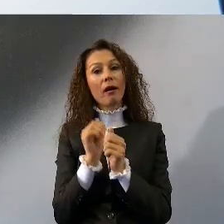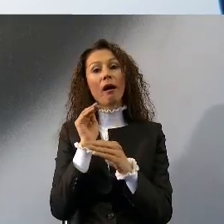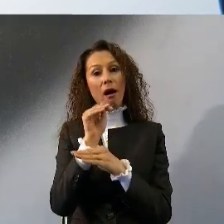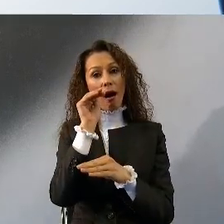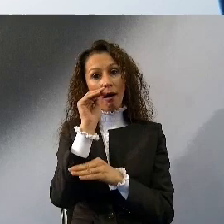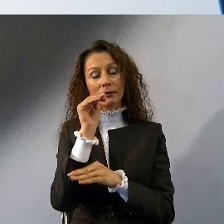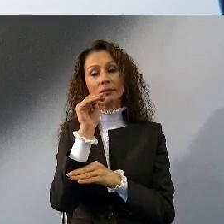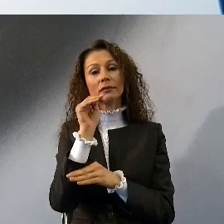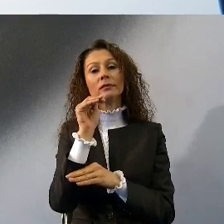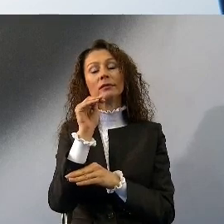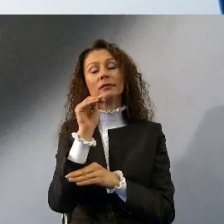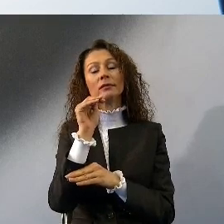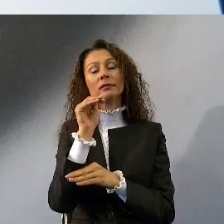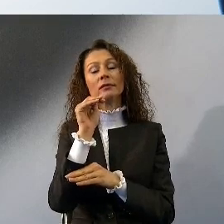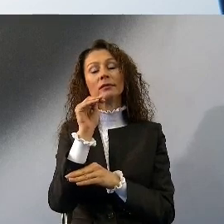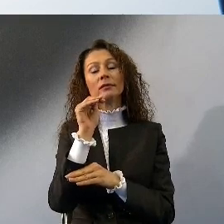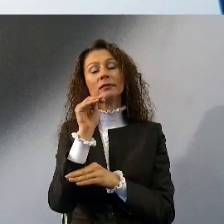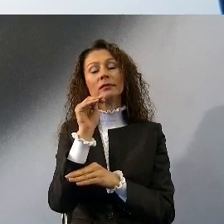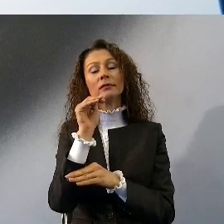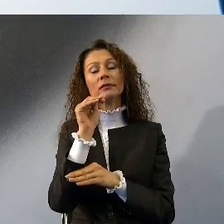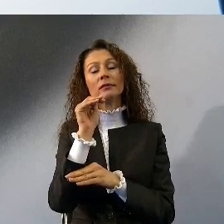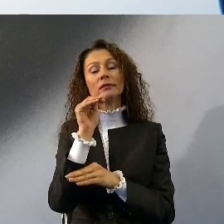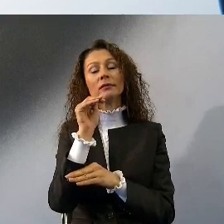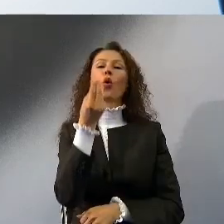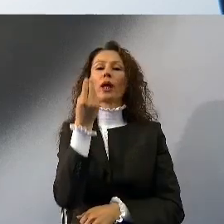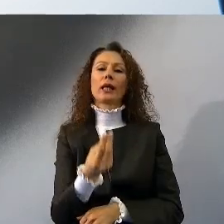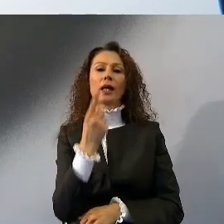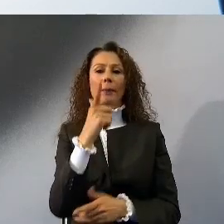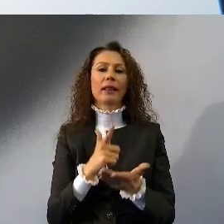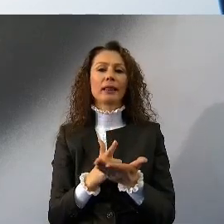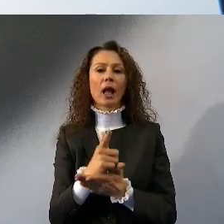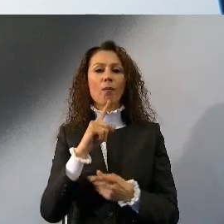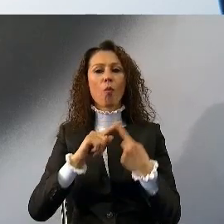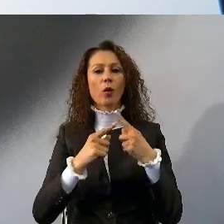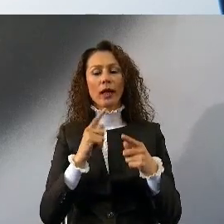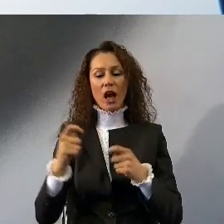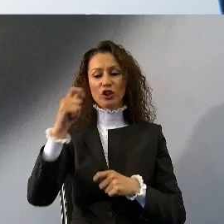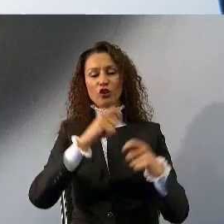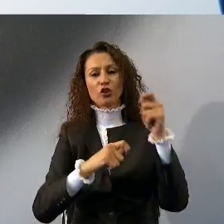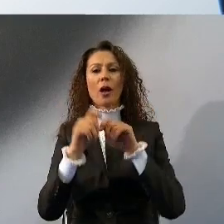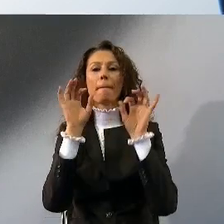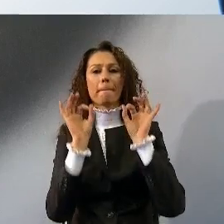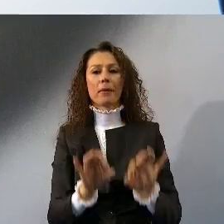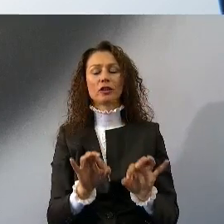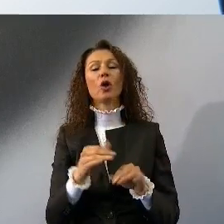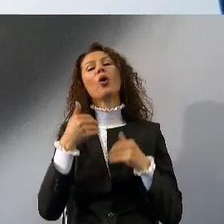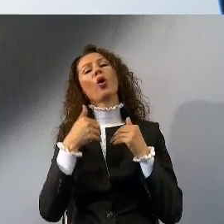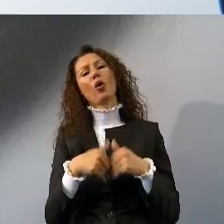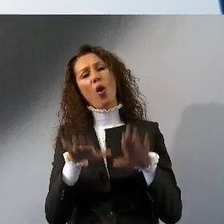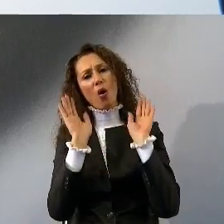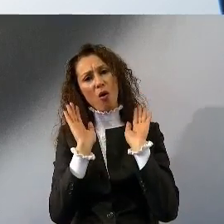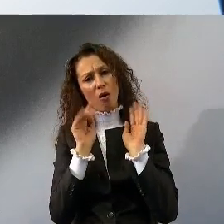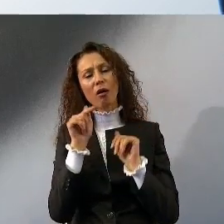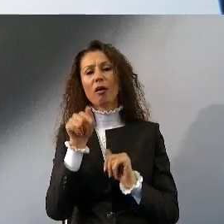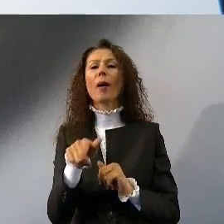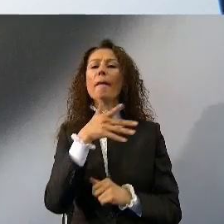etmek istersek, o zaman çok iyi bir tarım politikası inşa etmiş oluruz. Yok eğer